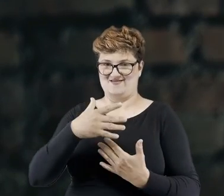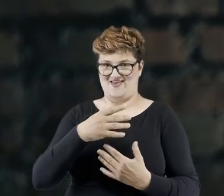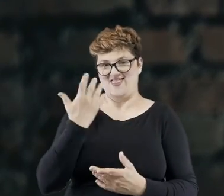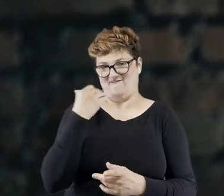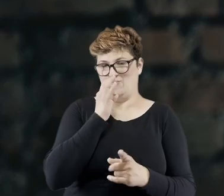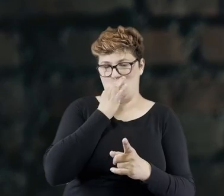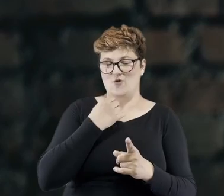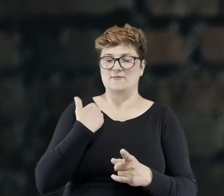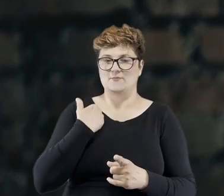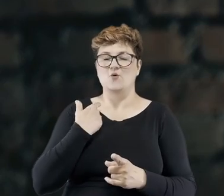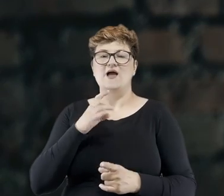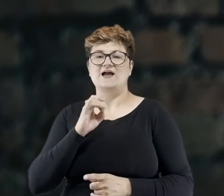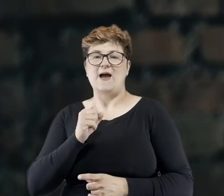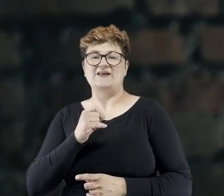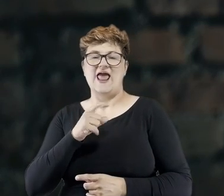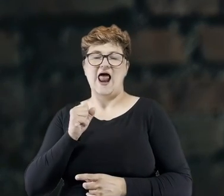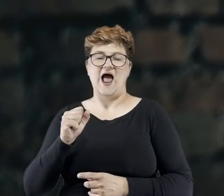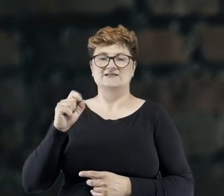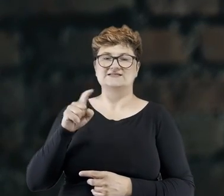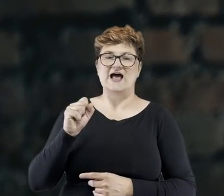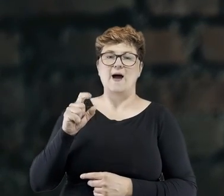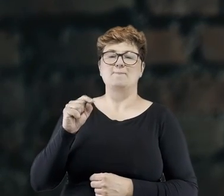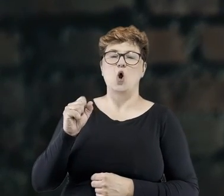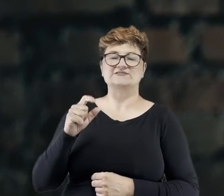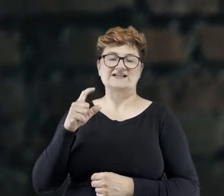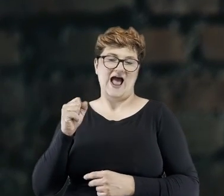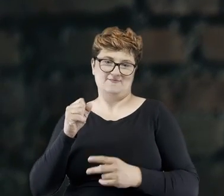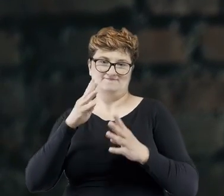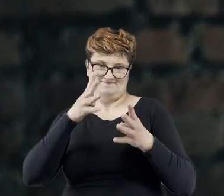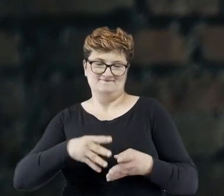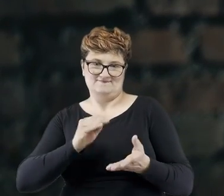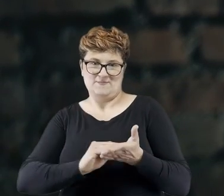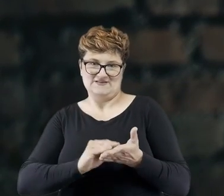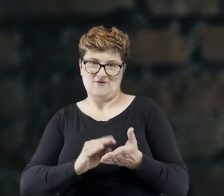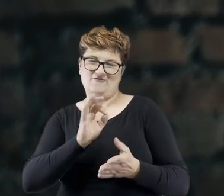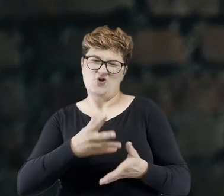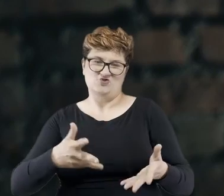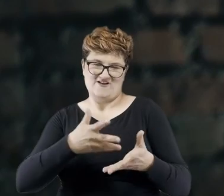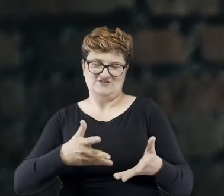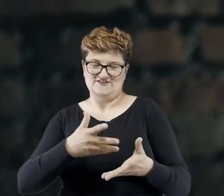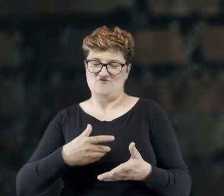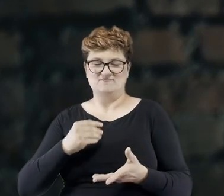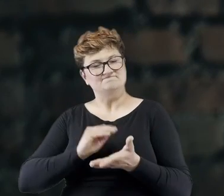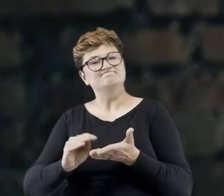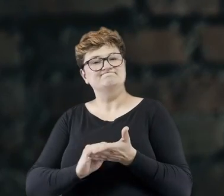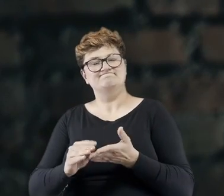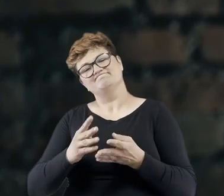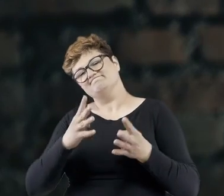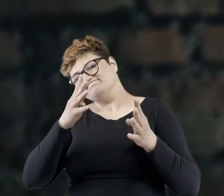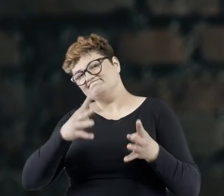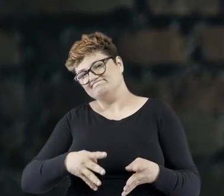budził w młodości. Między innymi Gabriela Zapolska napisała o nim i jego towarzystwie no w sposób taki już